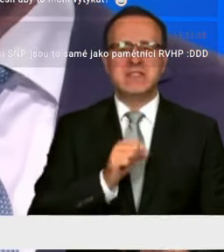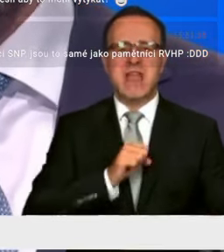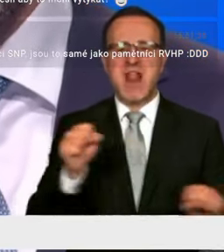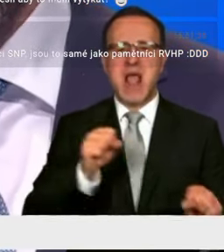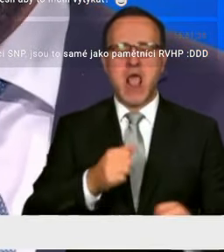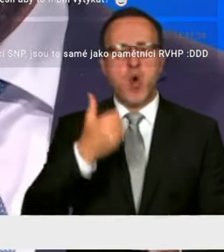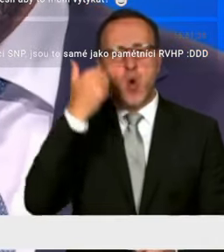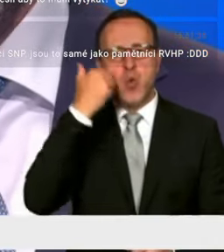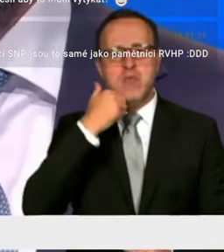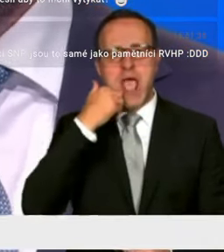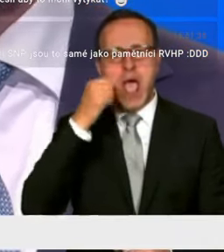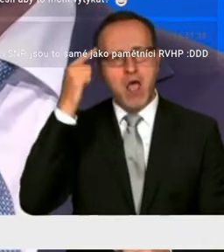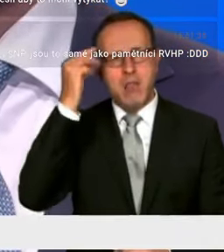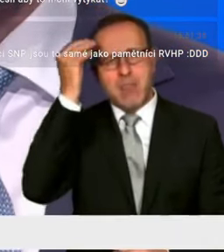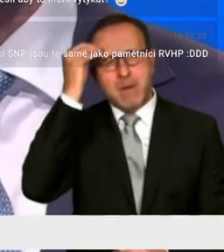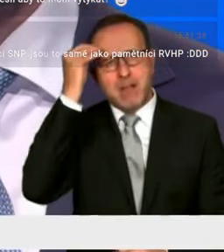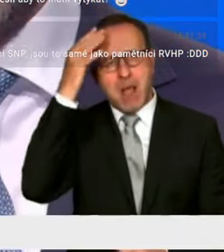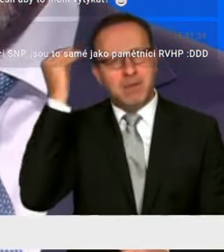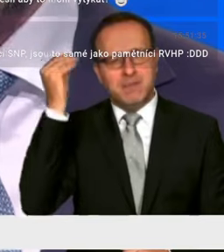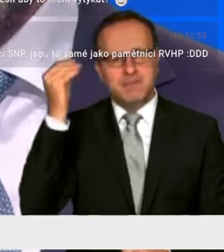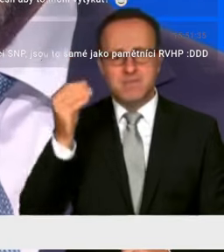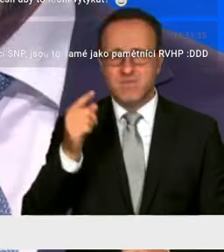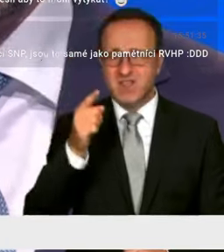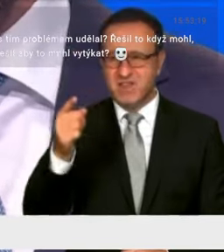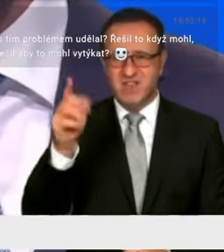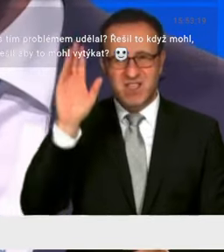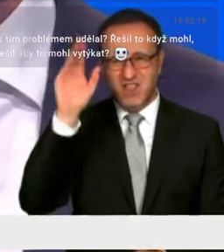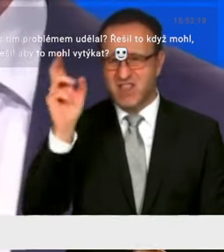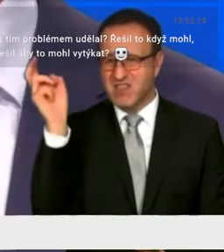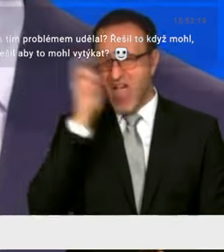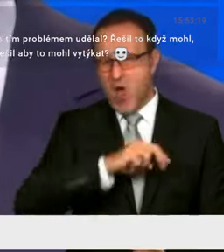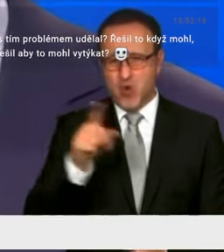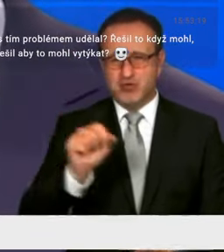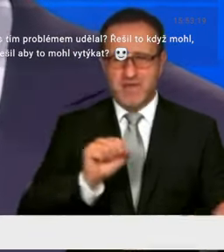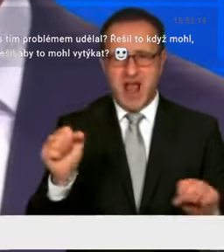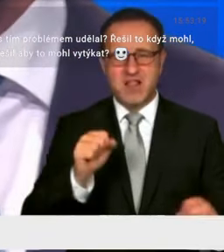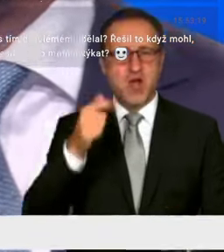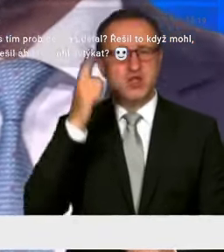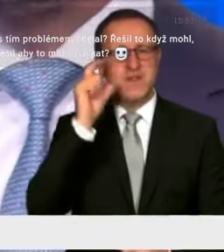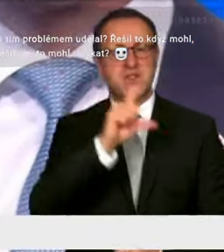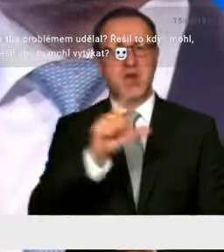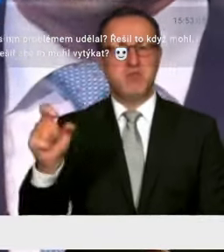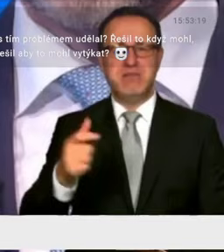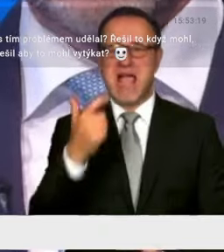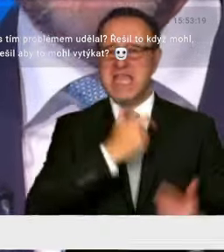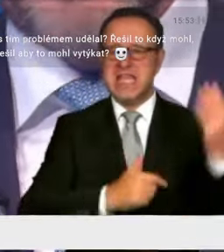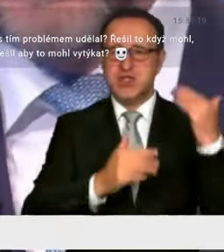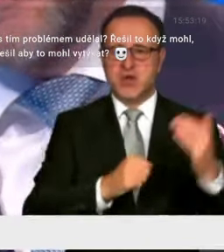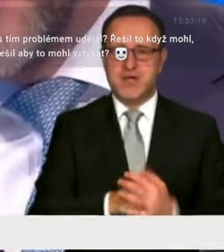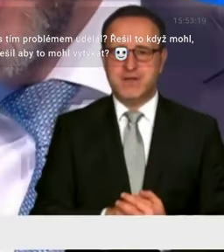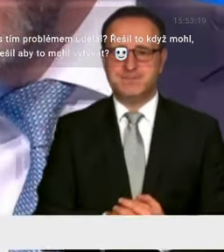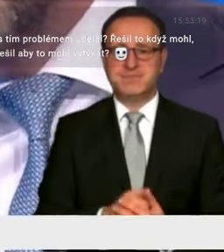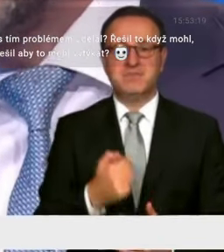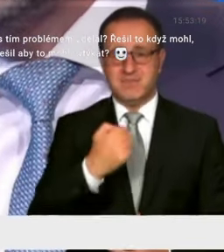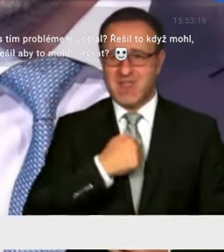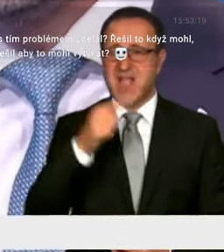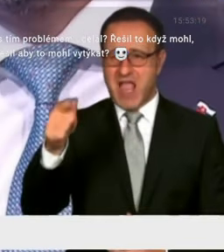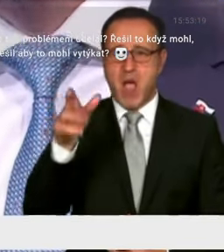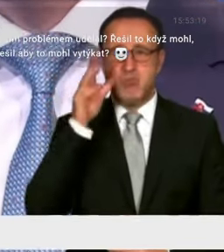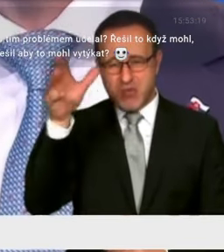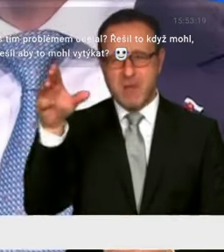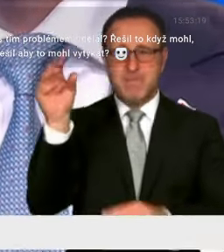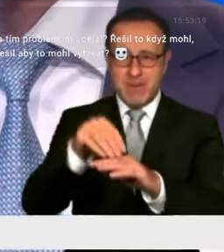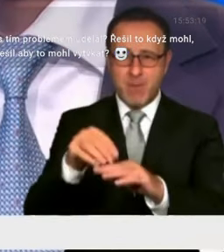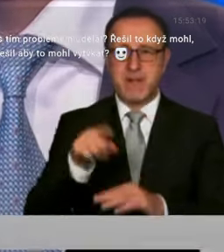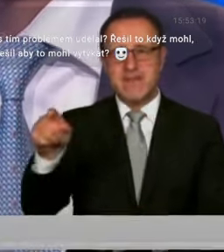najnižšiu dôveryhodnosť v rámci histórie Slovenskej republiky a ja vám to budem pripomínať pretože vy by ste sa tak radi z toho tak nejako vyšmykla